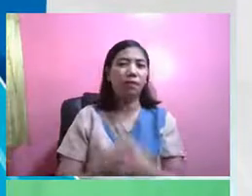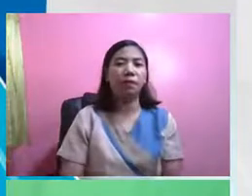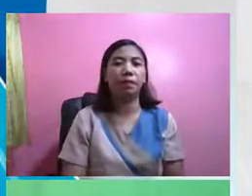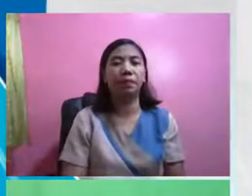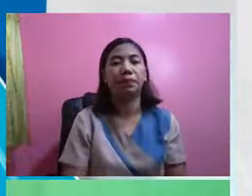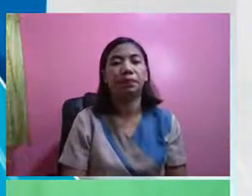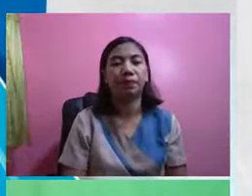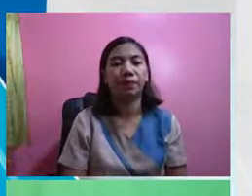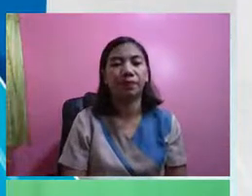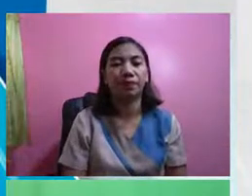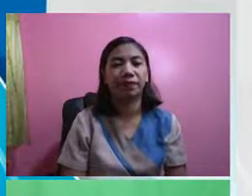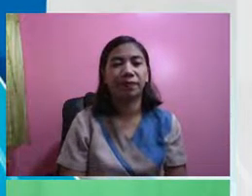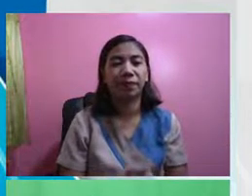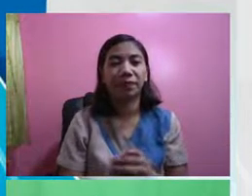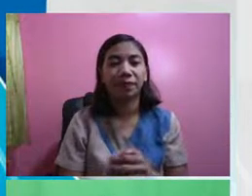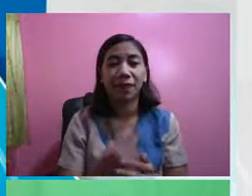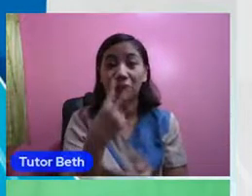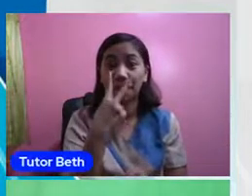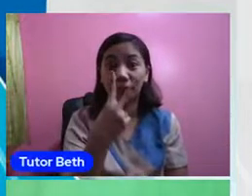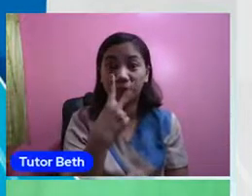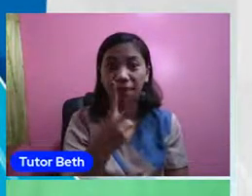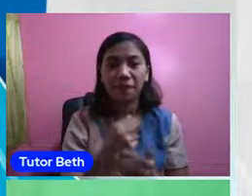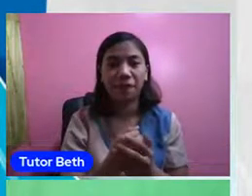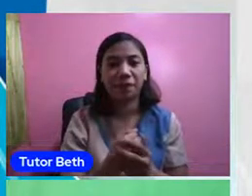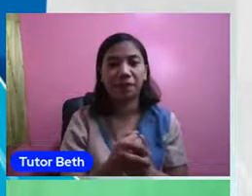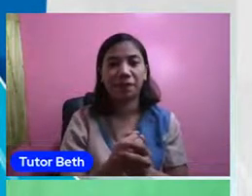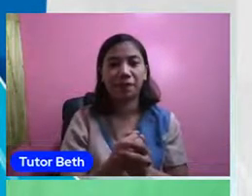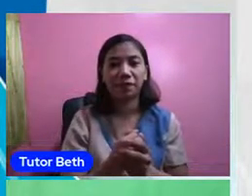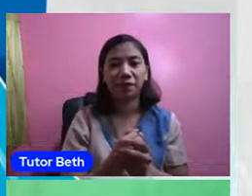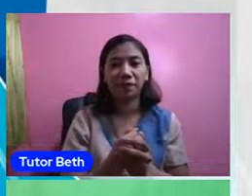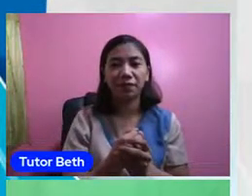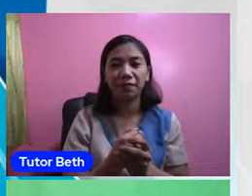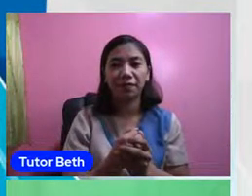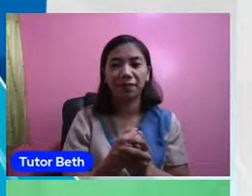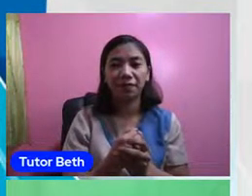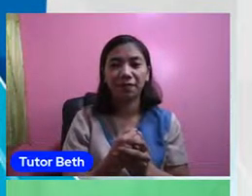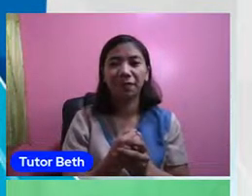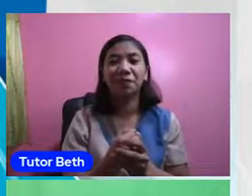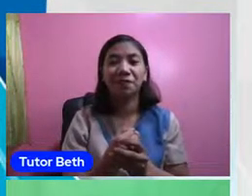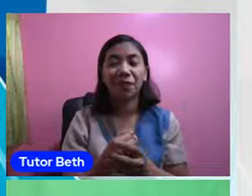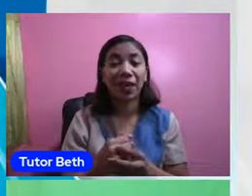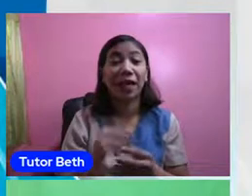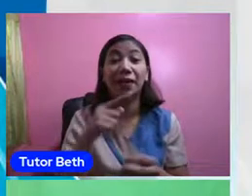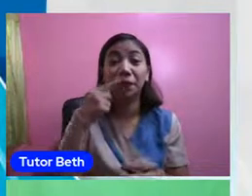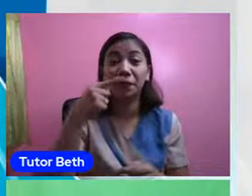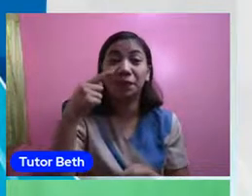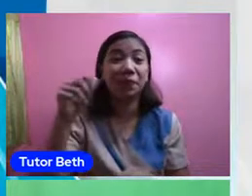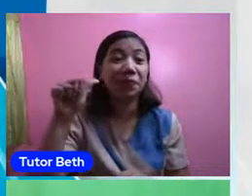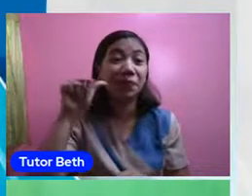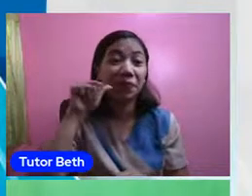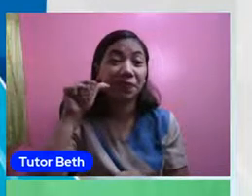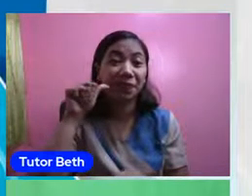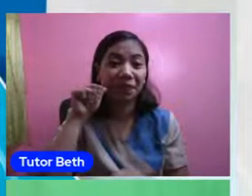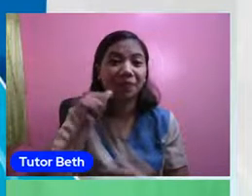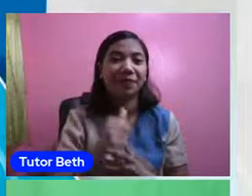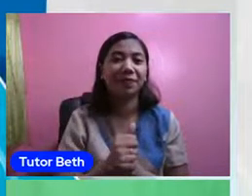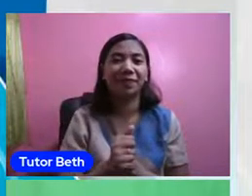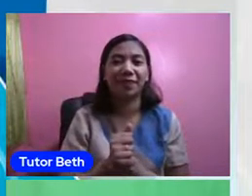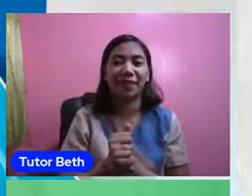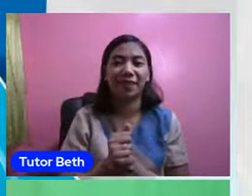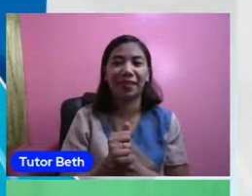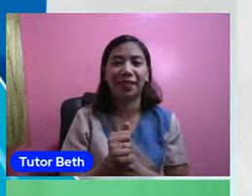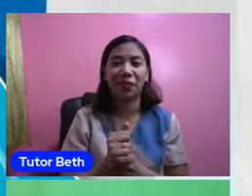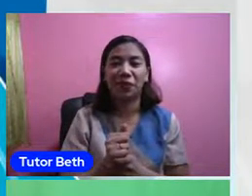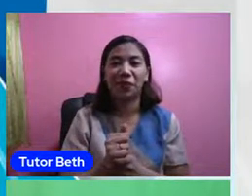natatandaan kayo sa mga tinuturo ni teacher. Okay. Sabi ni Anne. Sabi ni Anne. Sabi ni